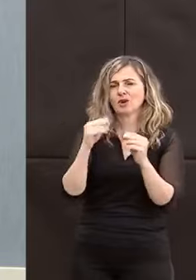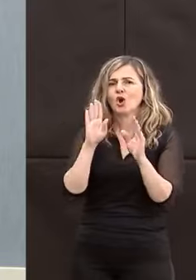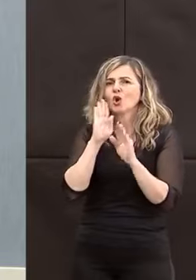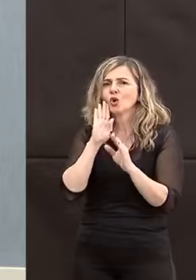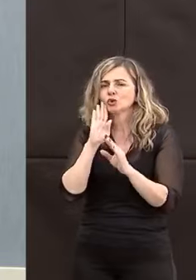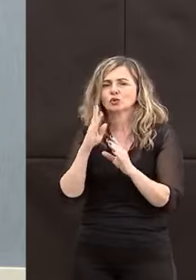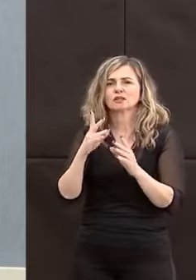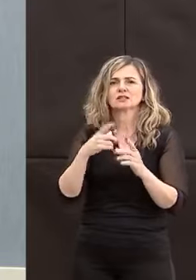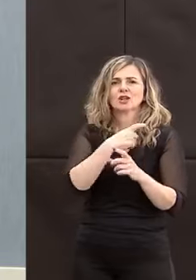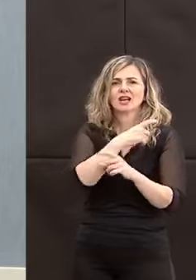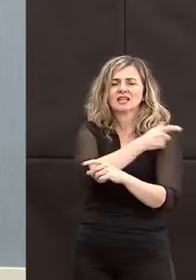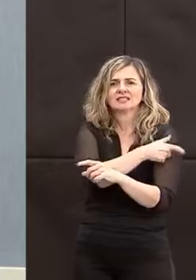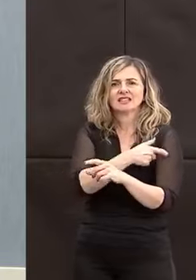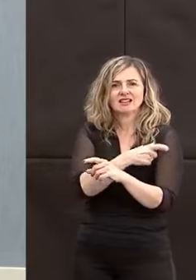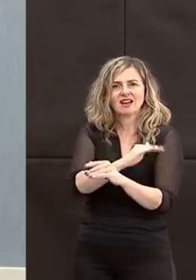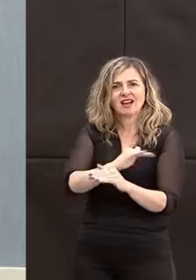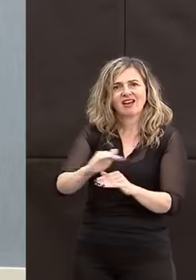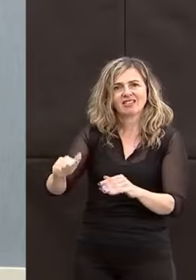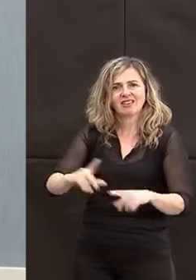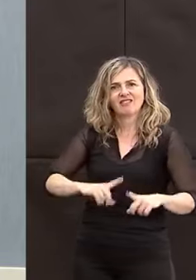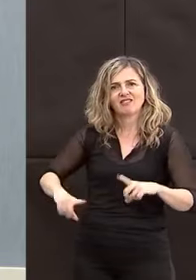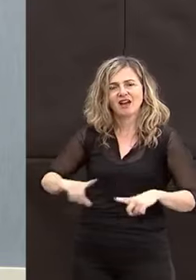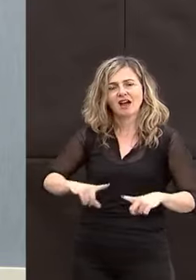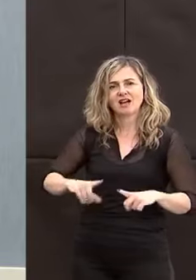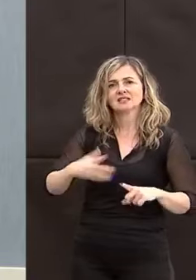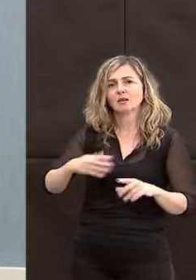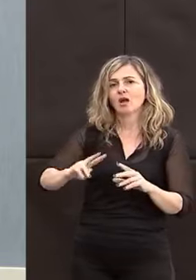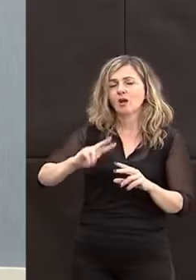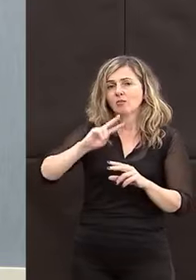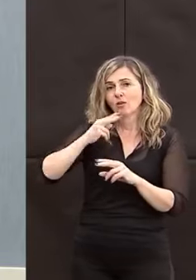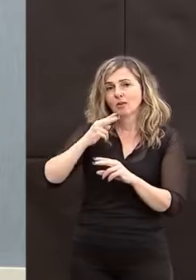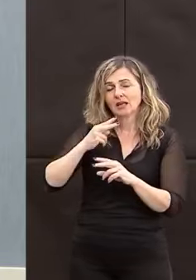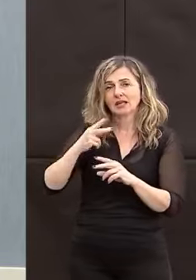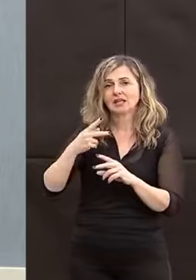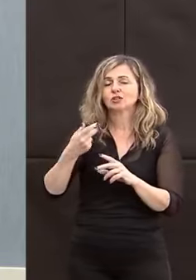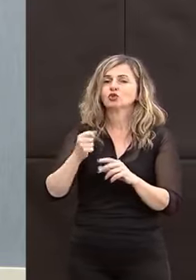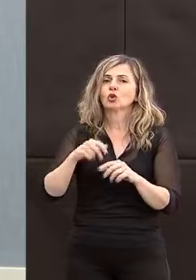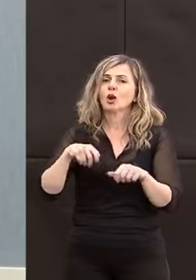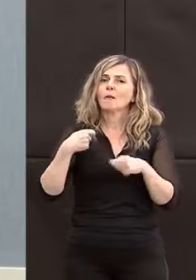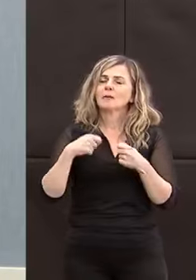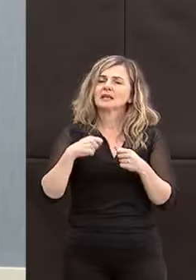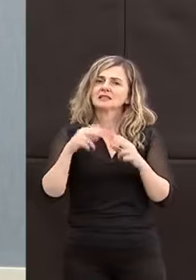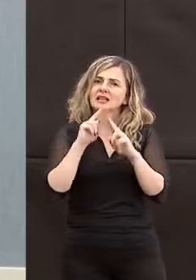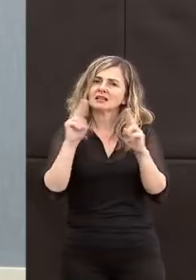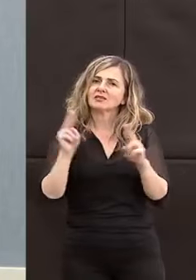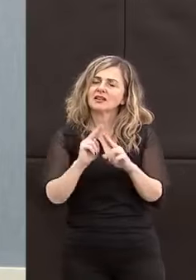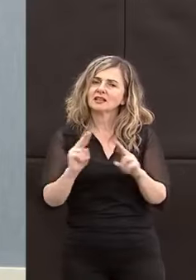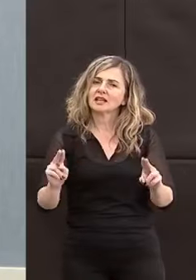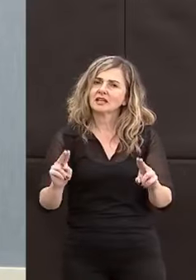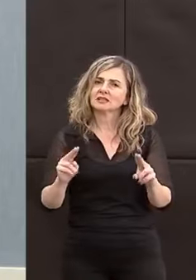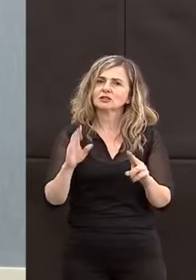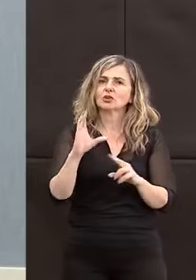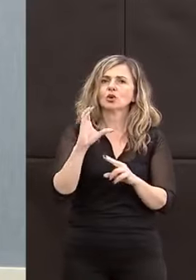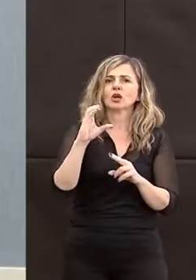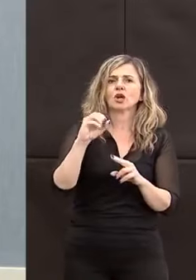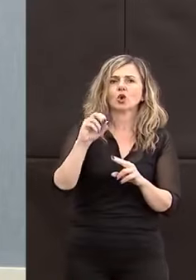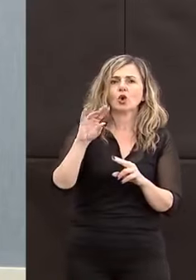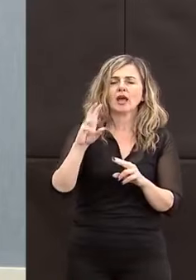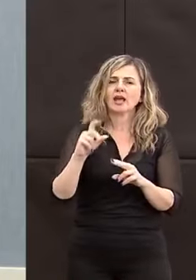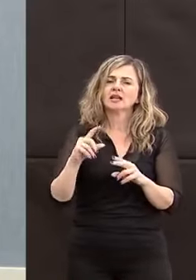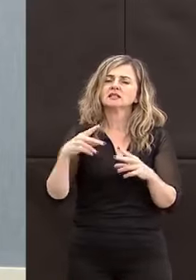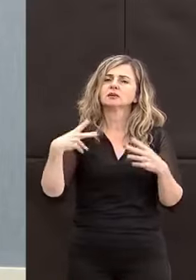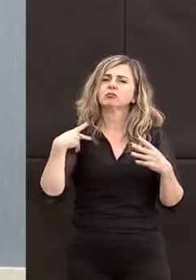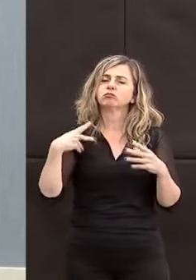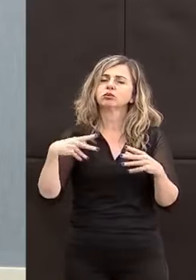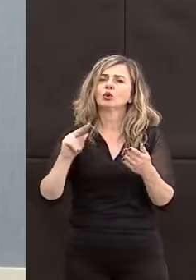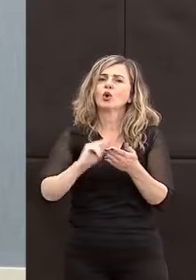sindacati anzi ma anche nel pomeriggio per quanto riguarda il presidente al punto di vista della federazione dicoesi delle delle scuole dell'infanzia con un